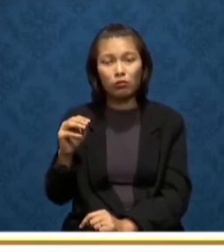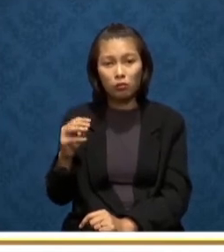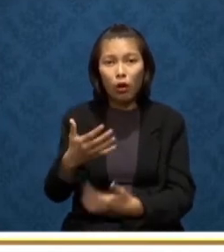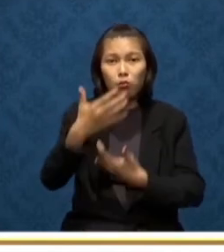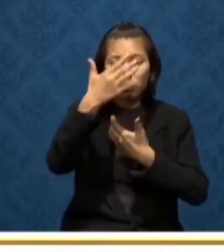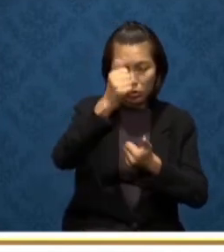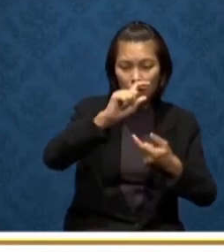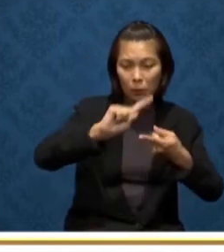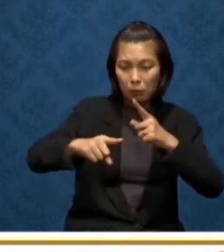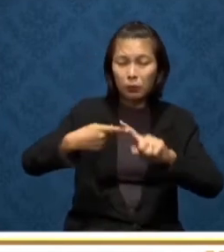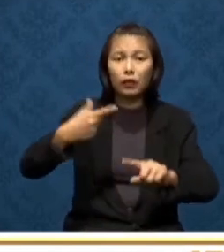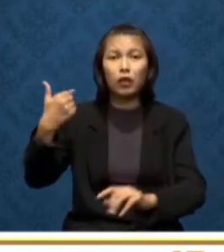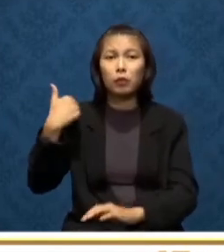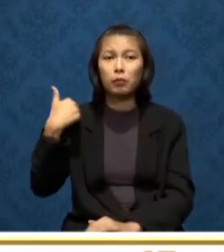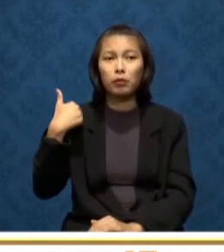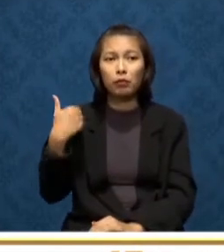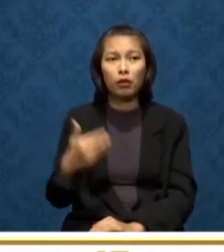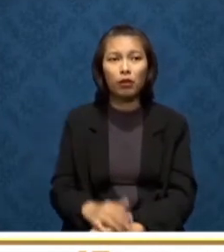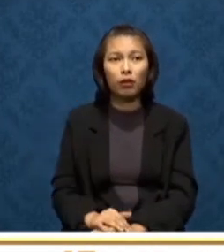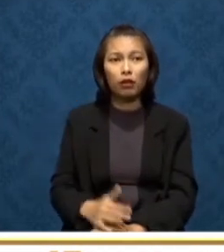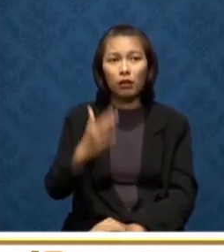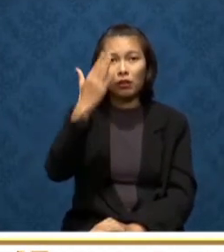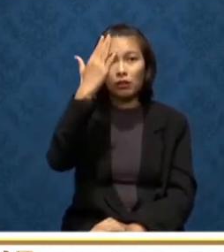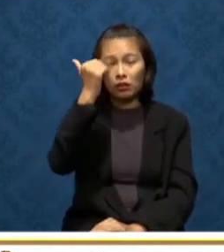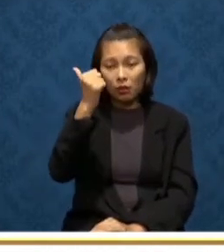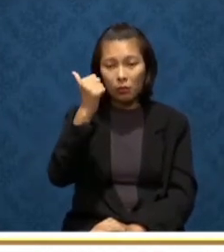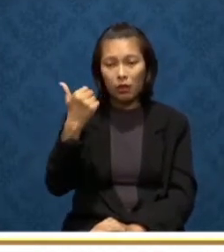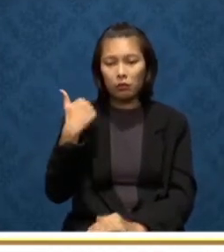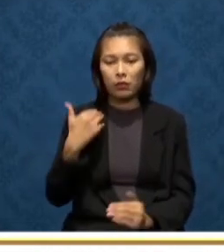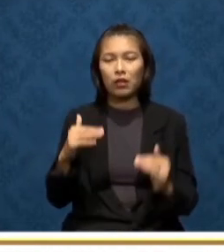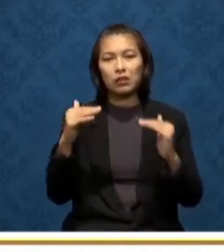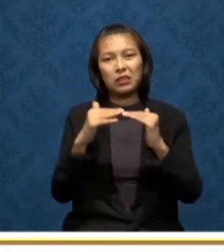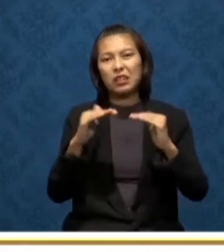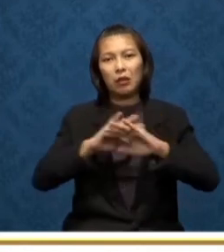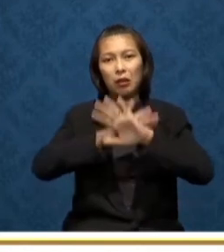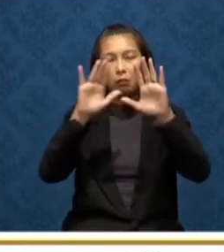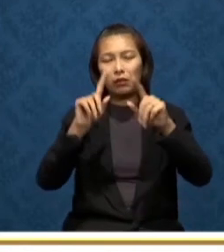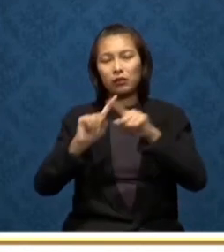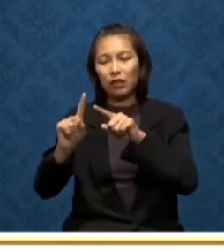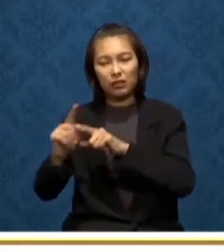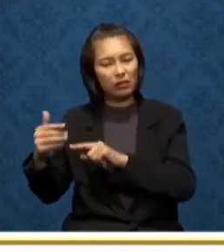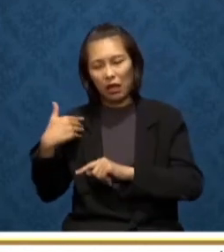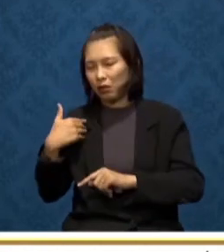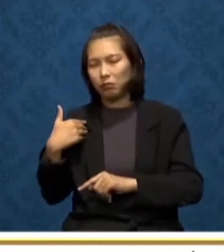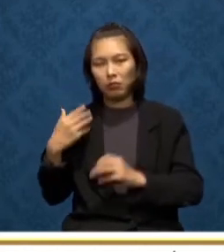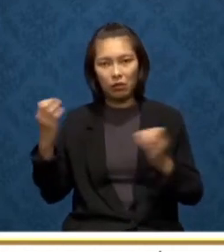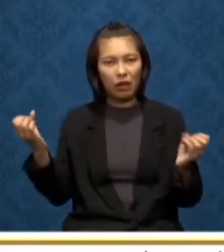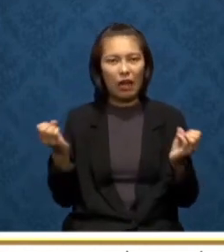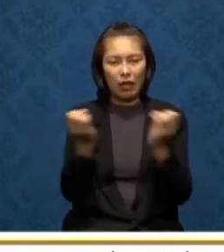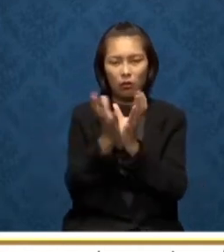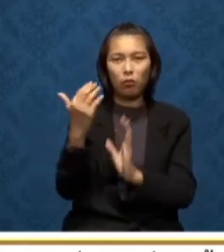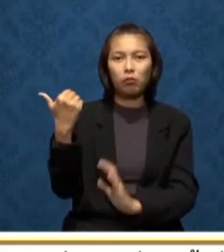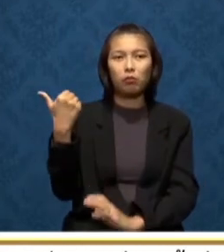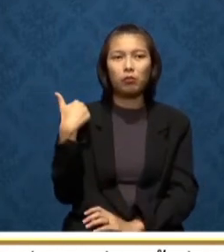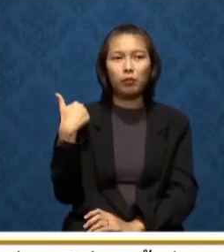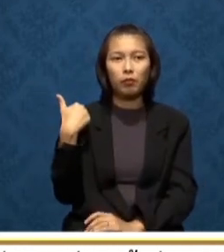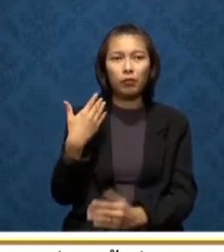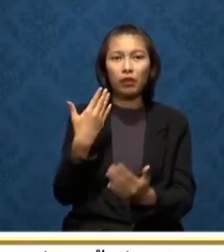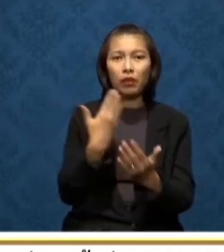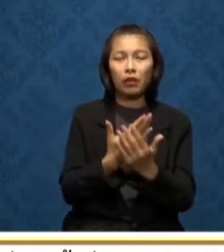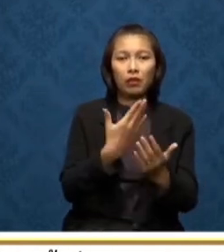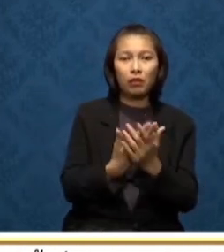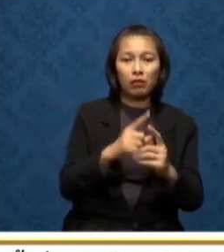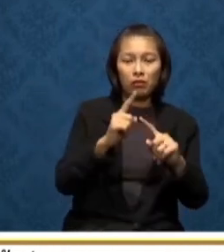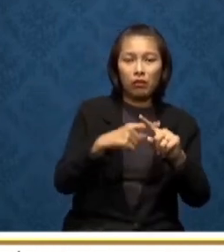เพื่อนฝูงของท่านหรือไม่ที่โดนการละเมิดสิทธิมนุษยชนอย่างร้ายแรงท่านกินเงินเดือนแสน